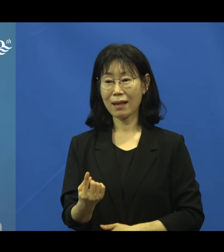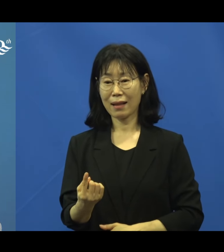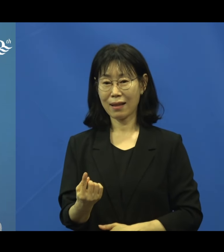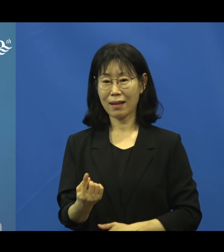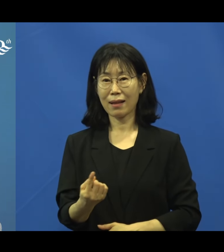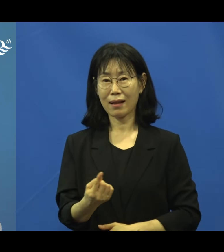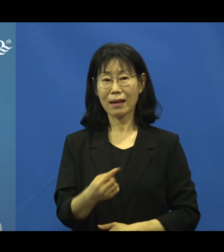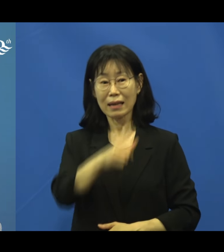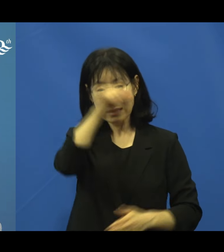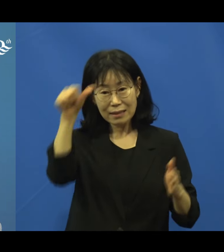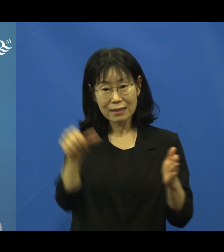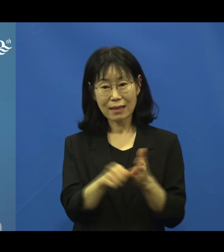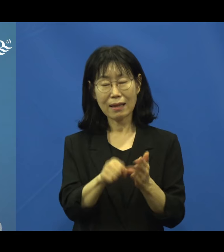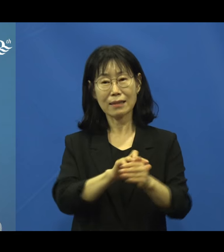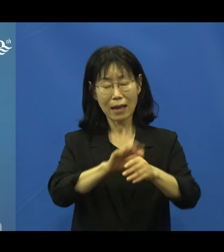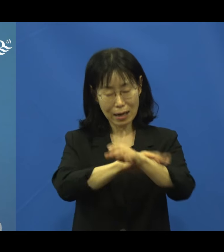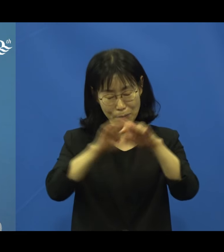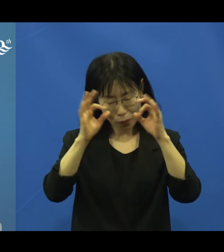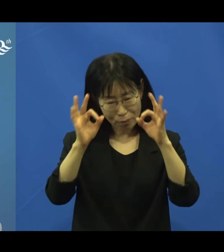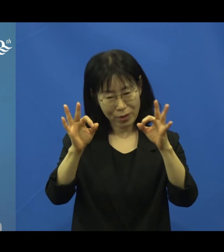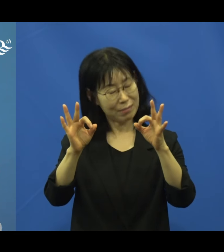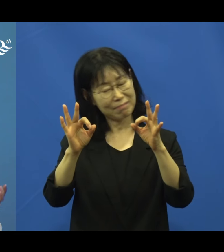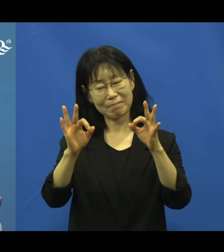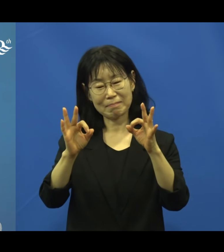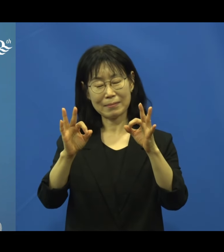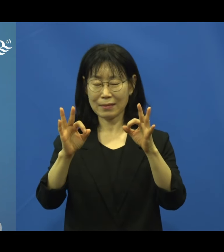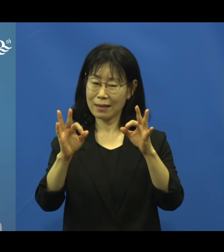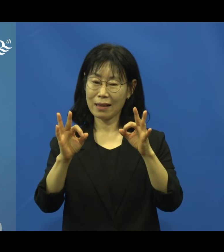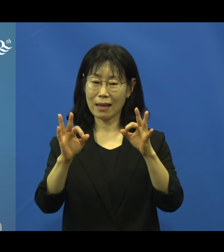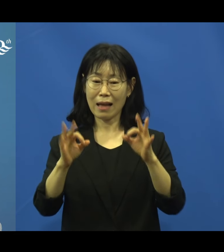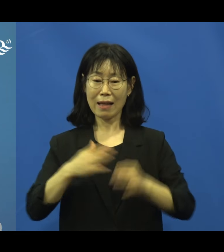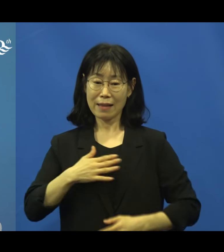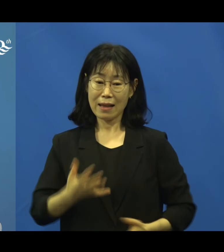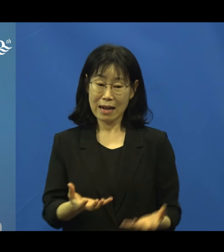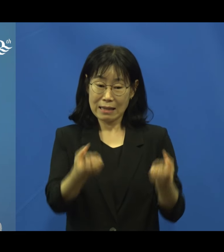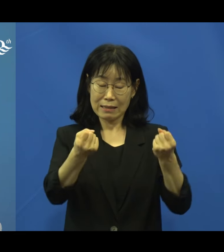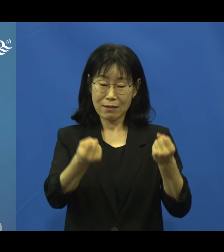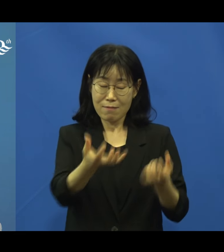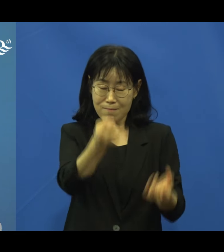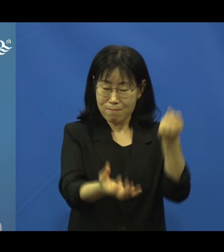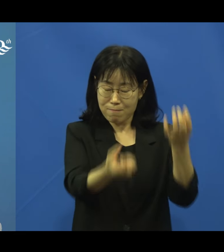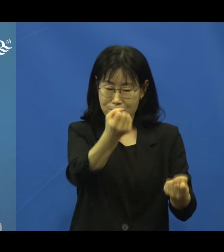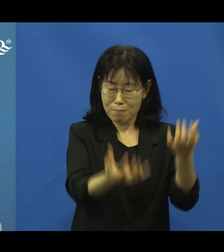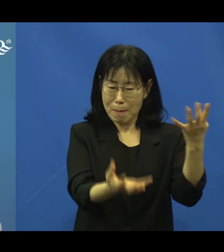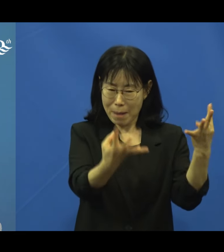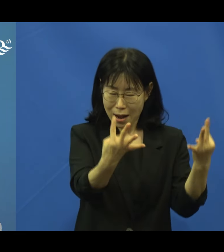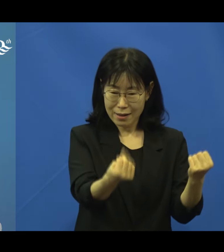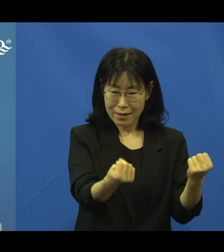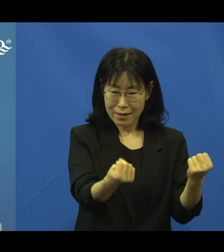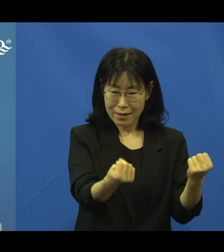별거 아니에요, 여러분. 모든 걸 다 좋은 거 다 가지고 있어요. 그런데 어떤 한 가지의 결함이 그 인생을 불행하게